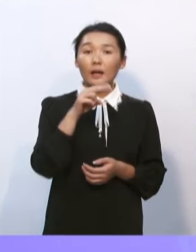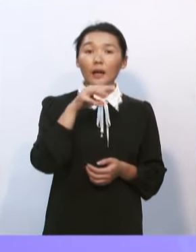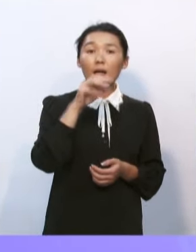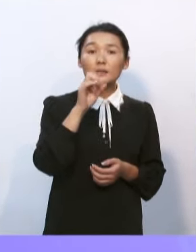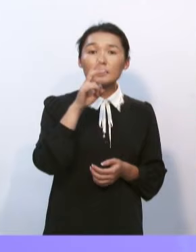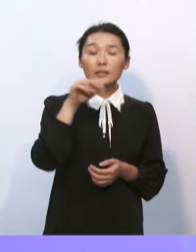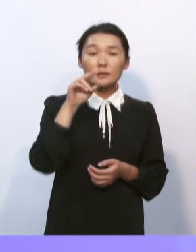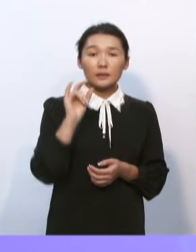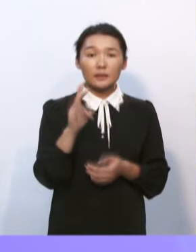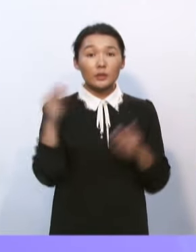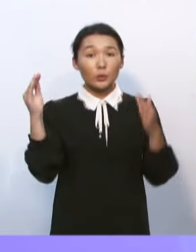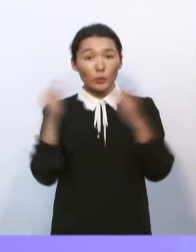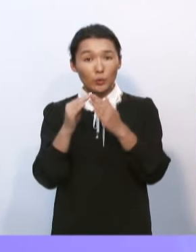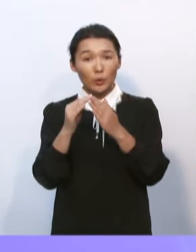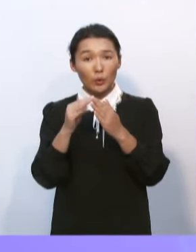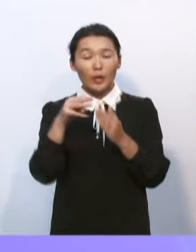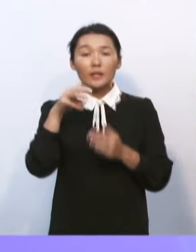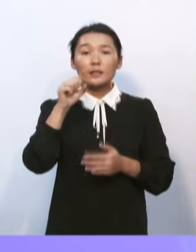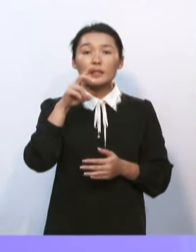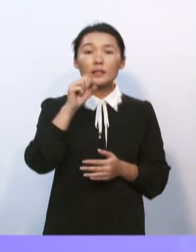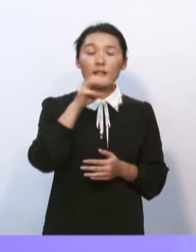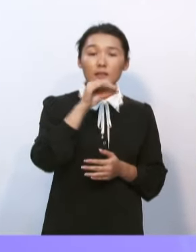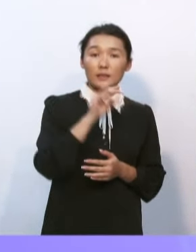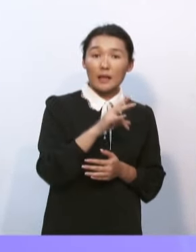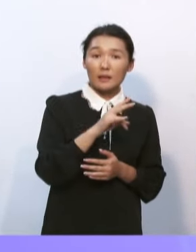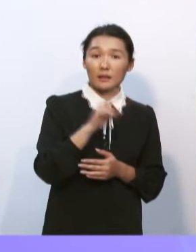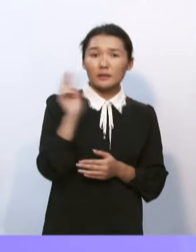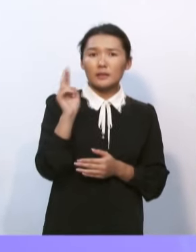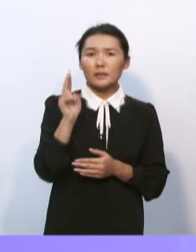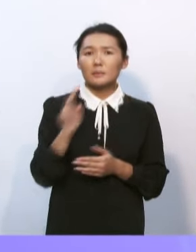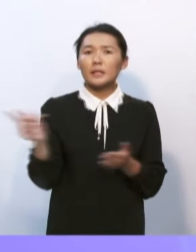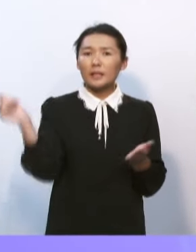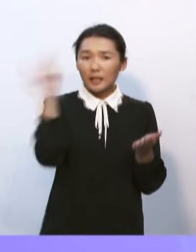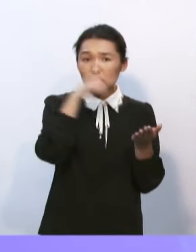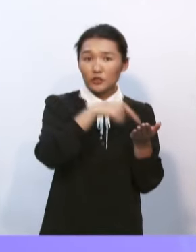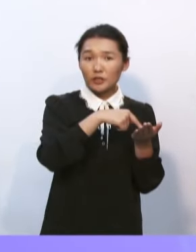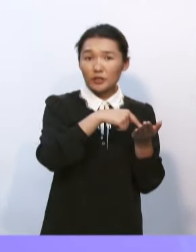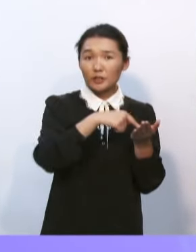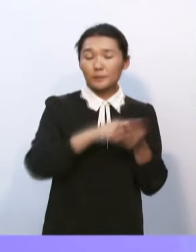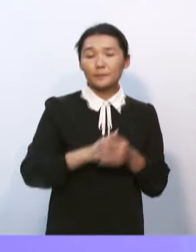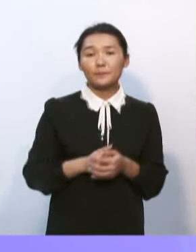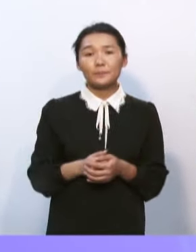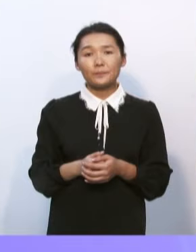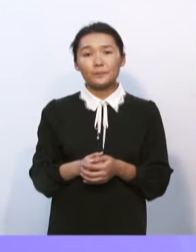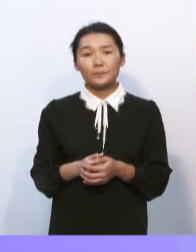Актандын үйүнө таластан кимдер келишти?